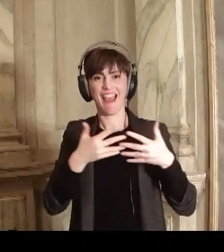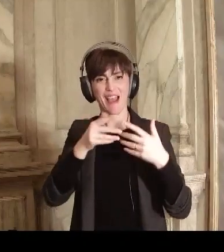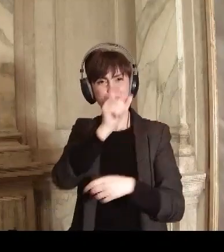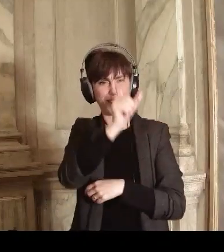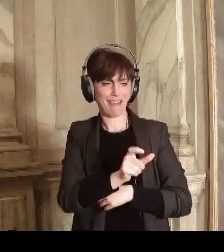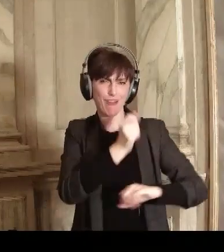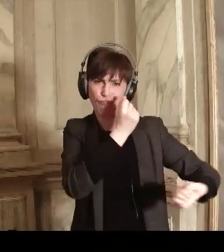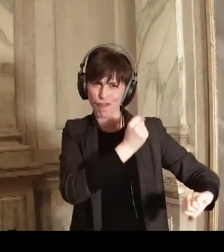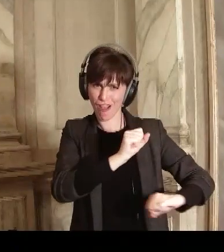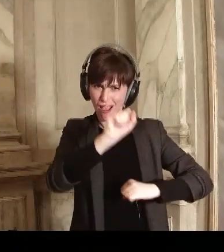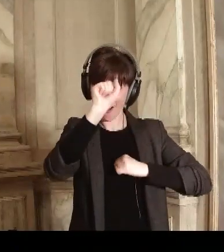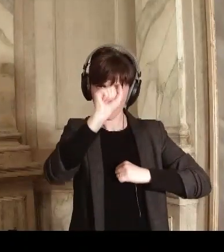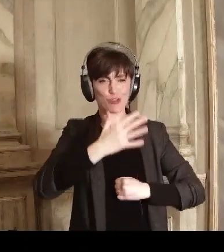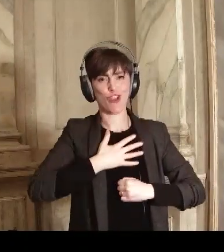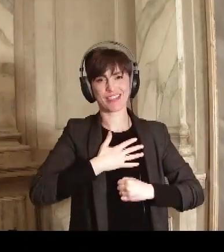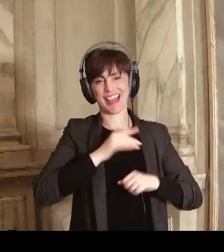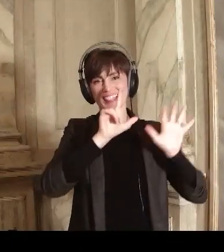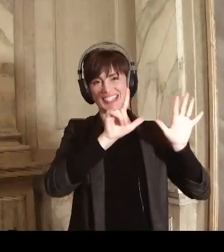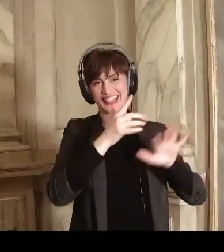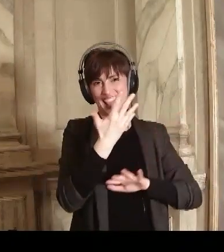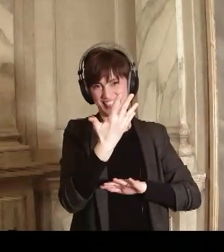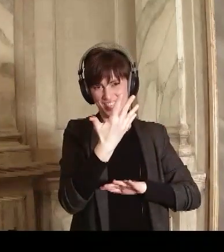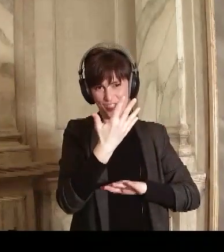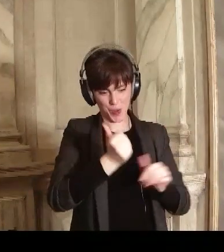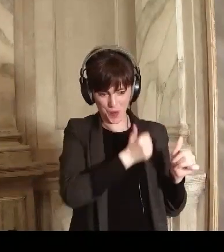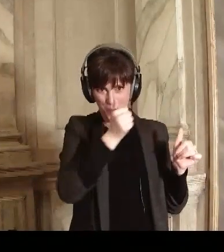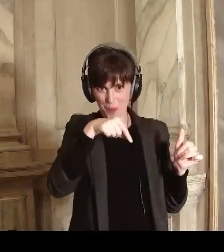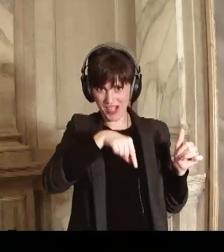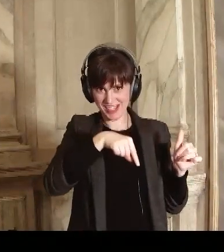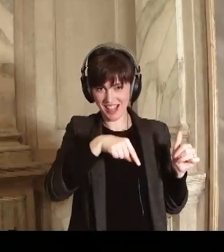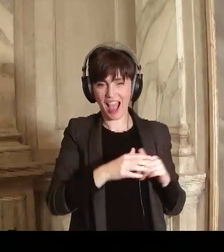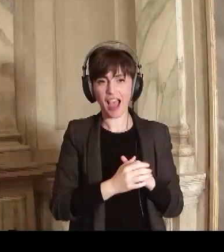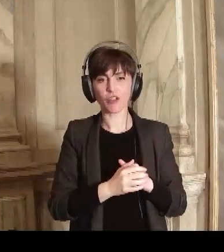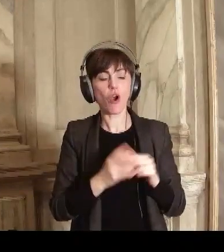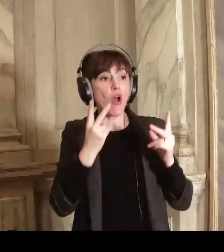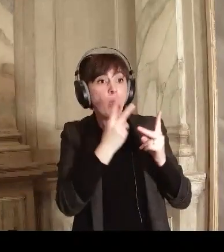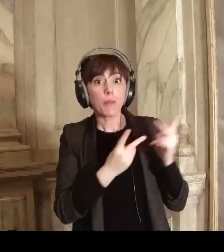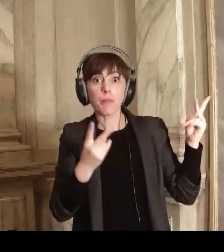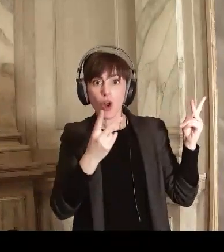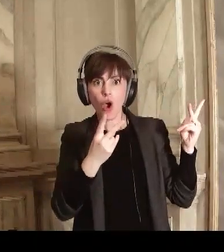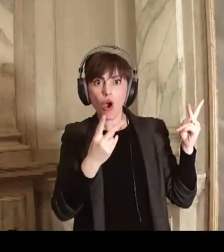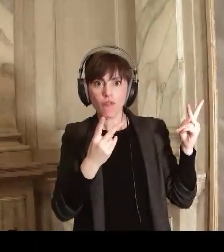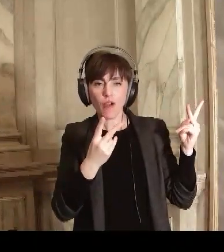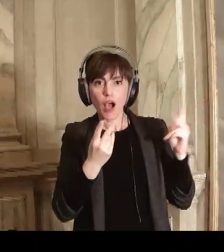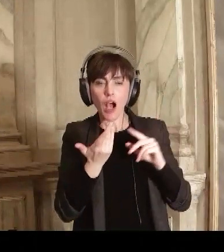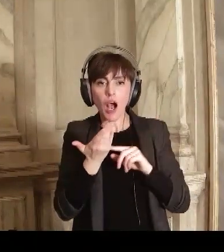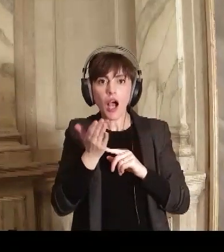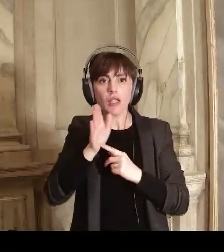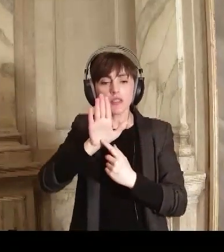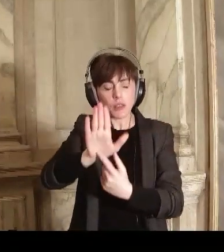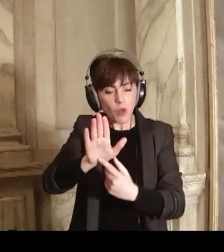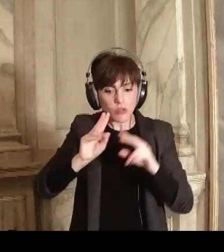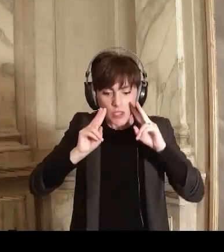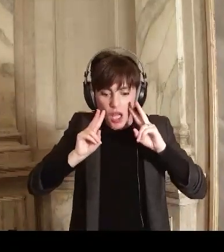noto, che compie quest'anno 75 anni, e cerca di realizzare una sorta di ricercare